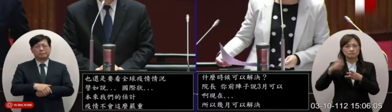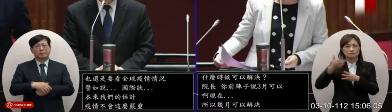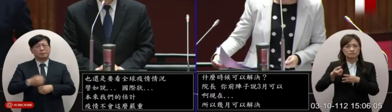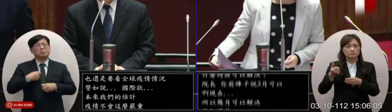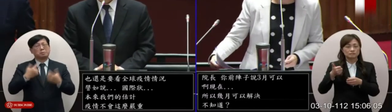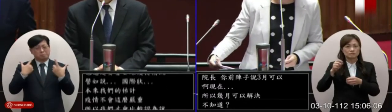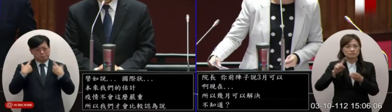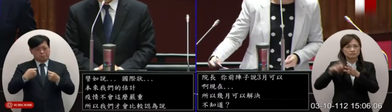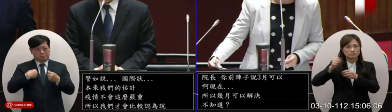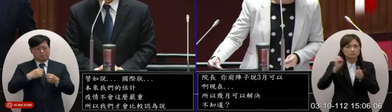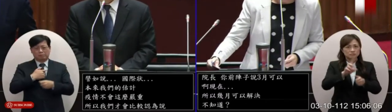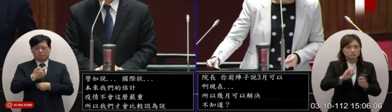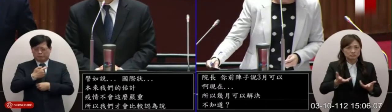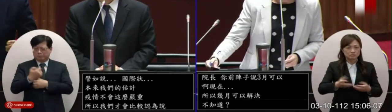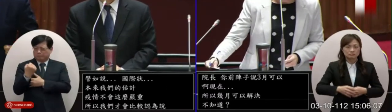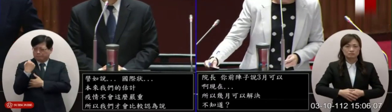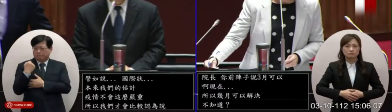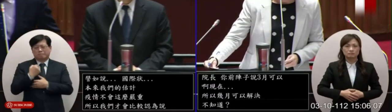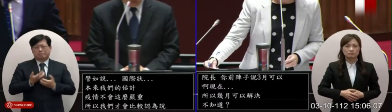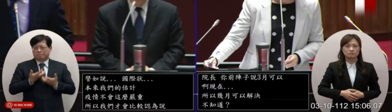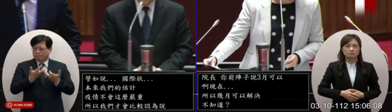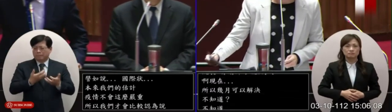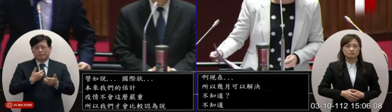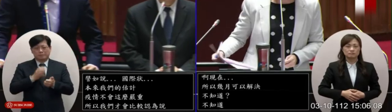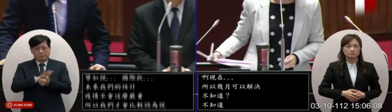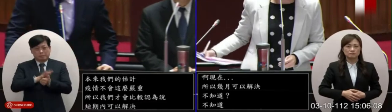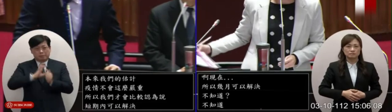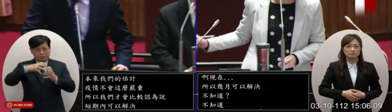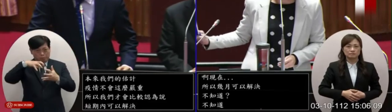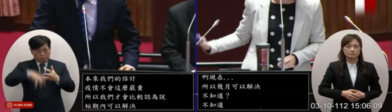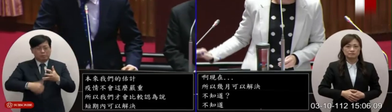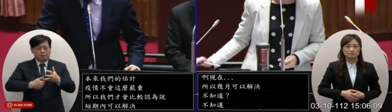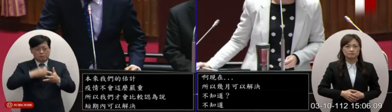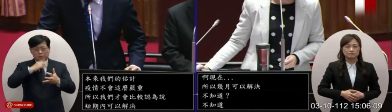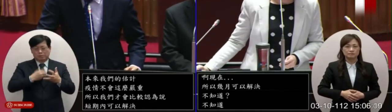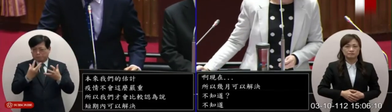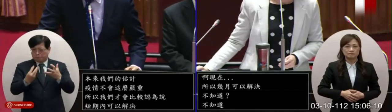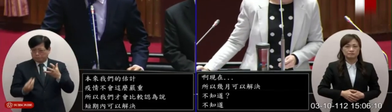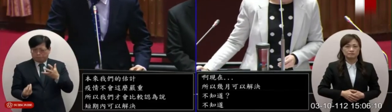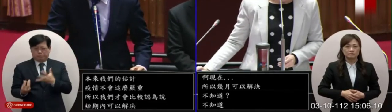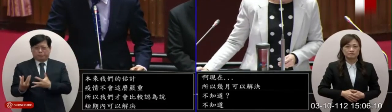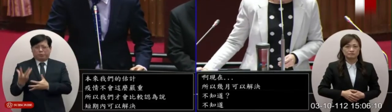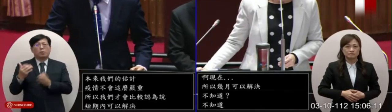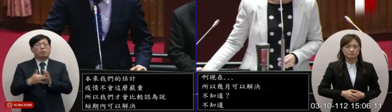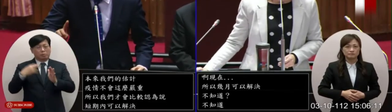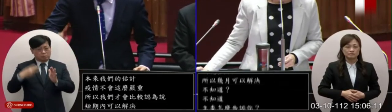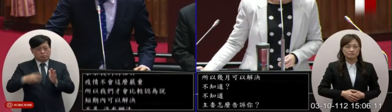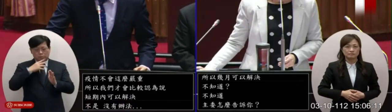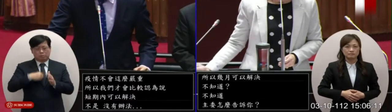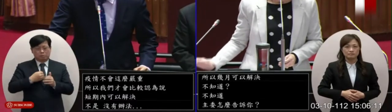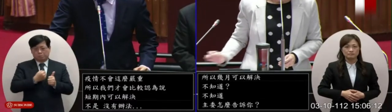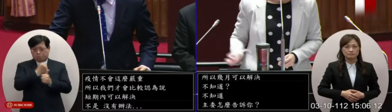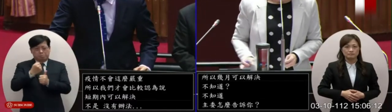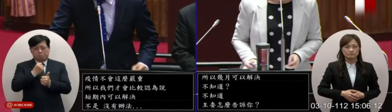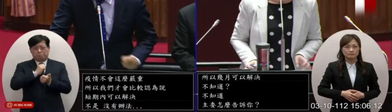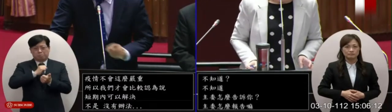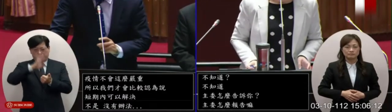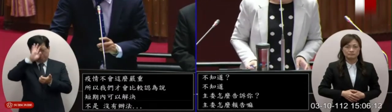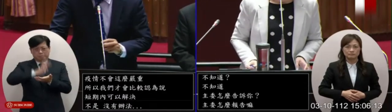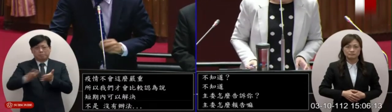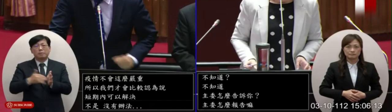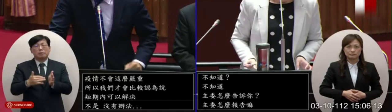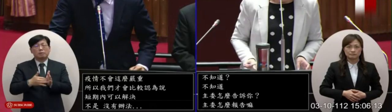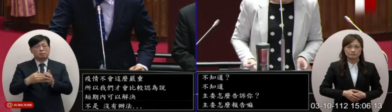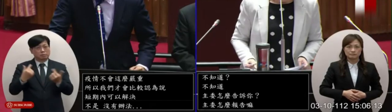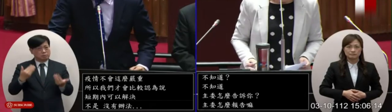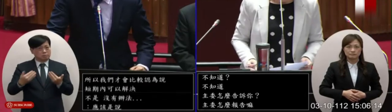会全力的来让国内的产量现在已经到谷底，开始回升，而且禽流感也控制差不多。那它的一个影